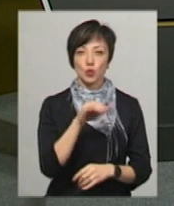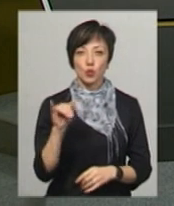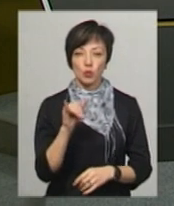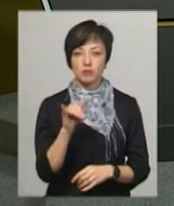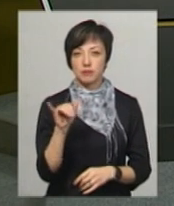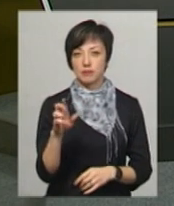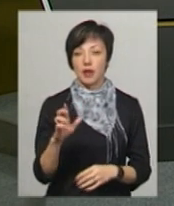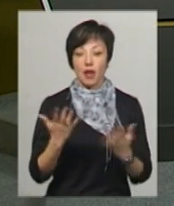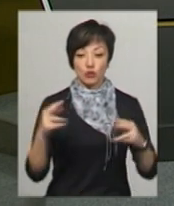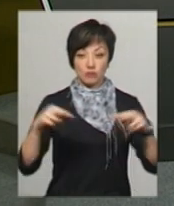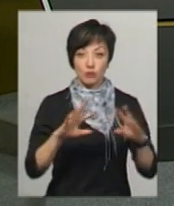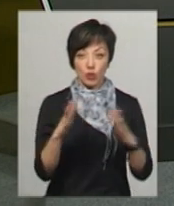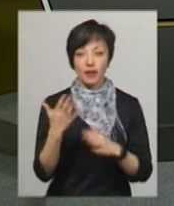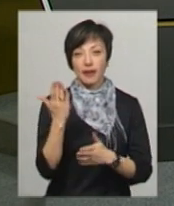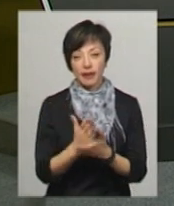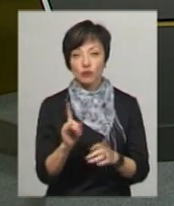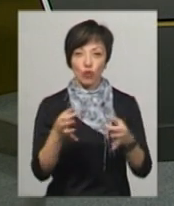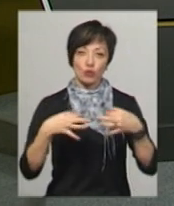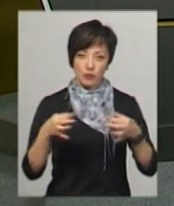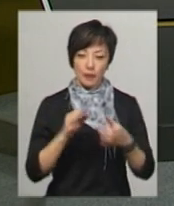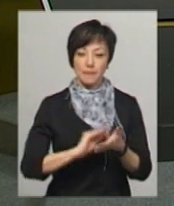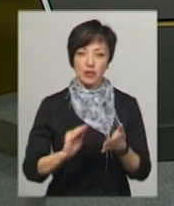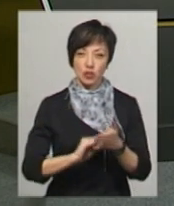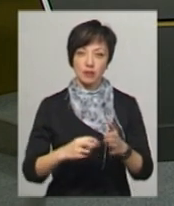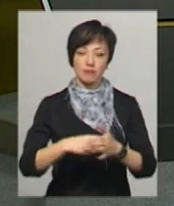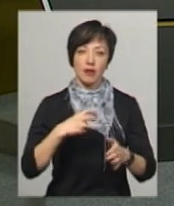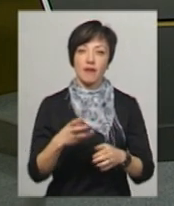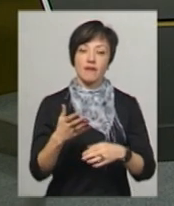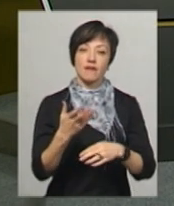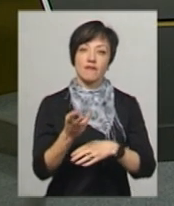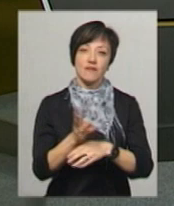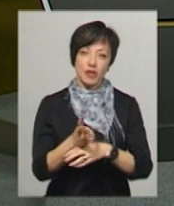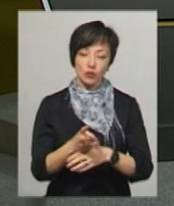ви стали свідком події чи вам є що нам розповісти, пишіть, надсилайте відео на